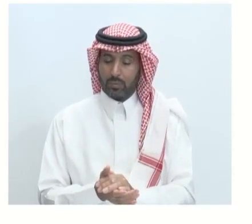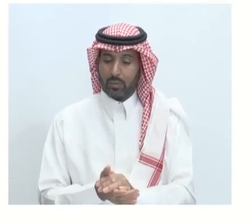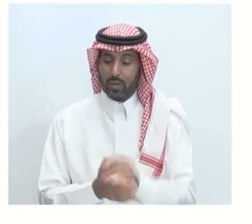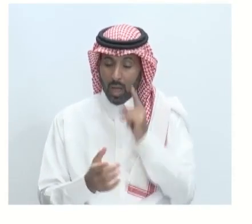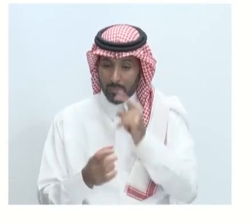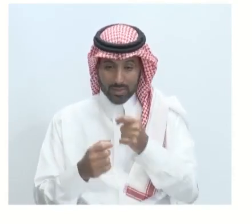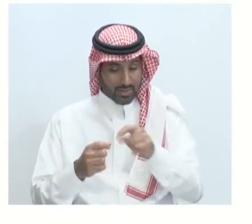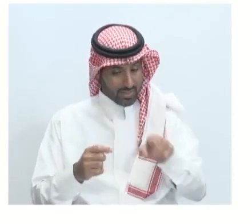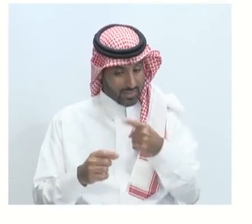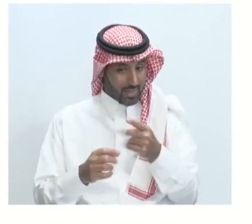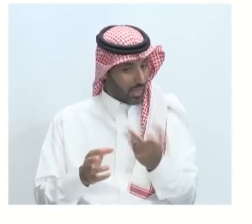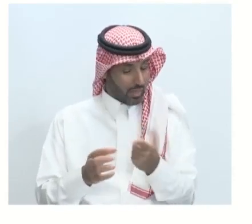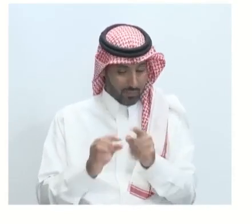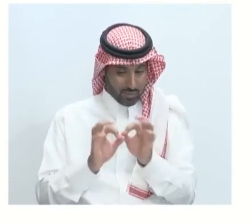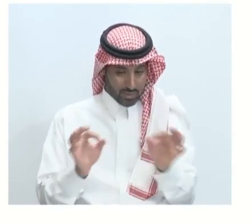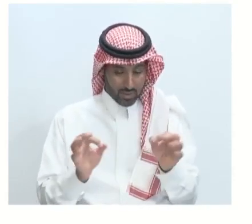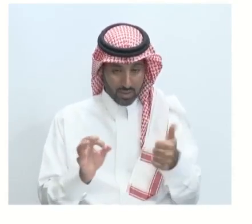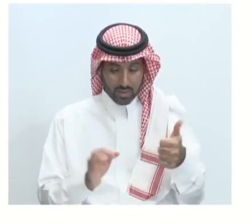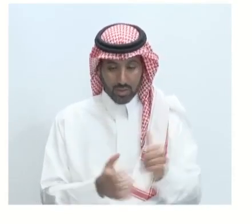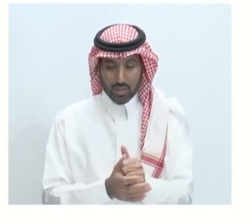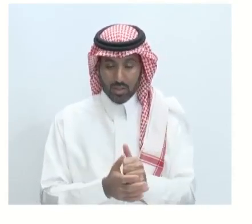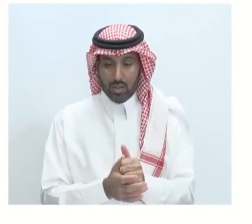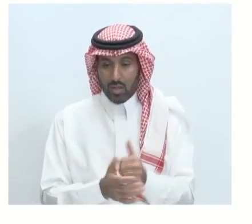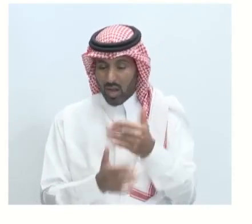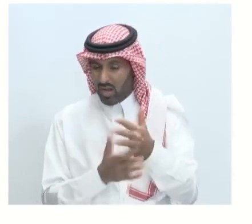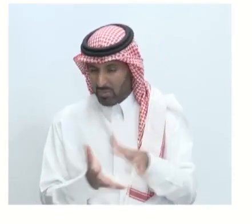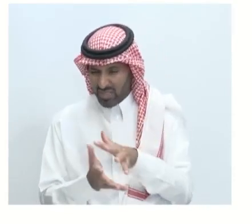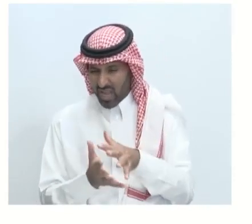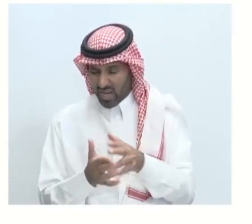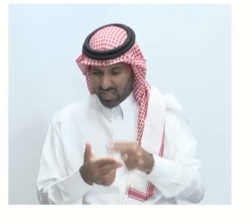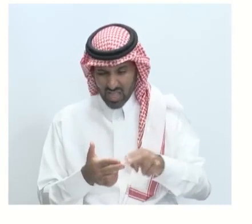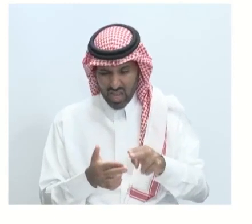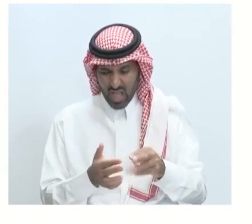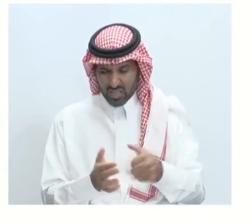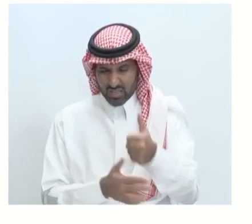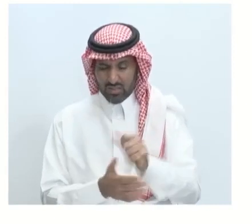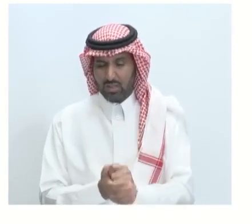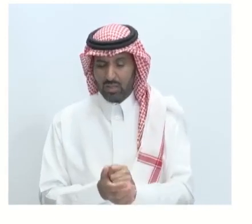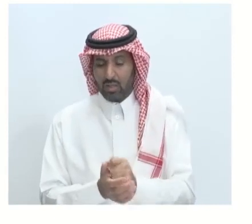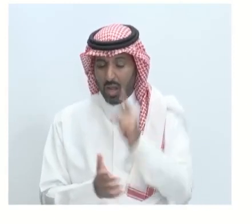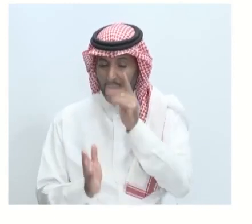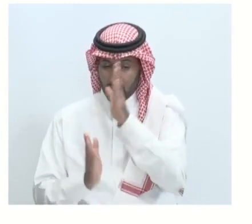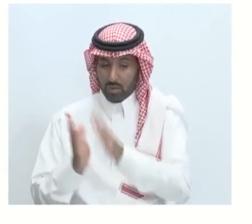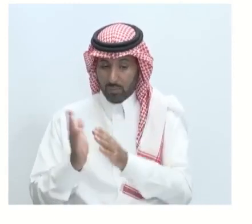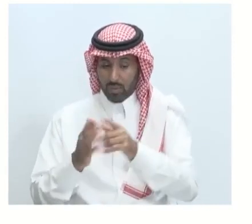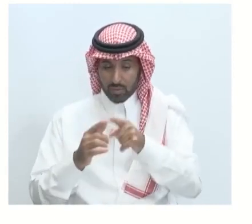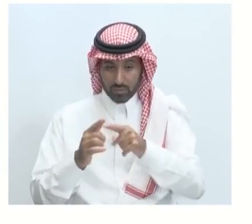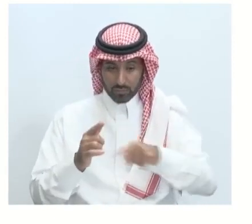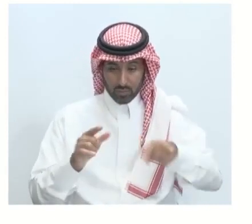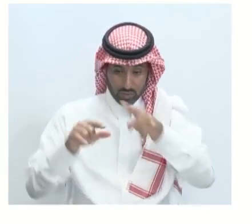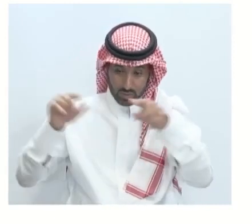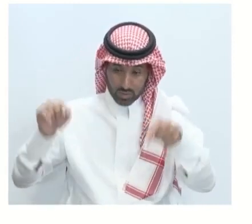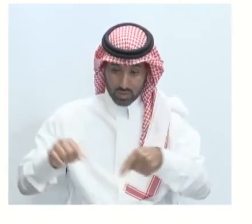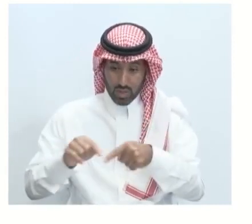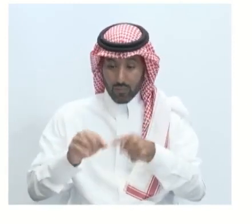التصحيح وذكرنا بانه يمكن يصحح هذا العيب بطريقتين ذكرنا الطريقه الاولى بان يجعل المراه الرئيسه على شكل قطع مكافئ فحينها